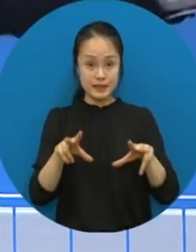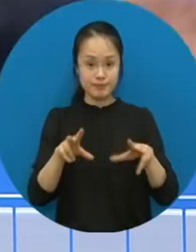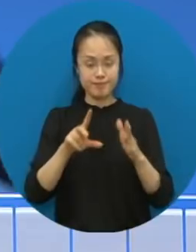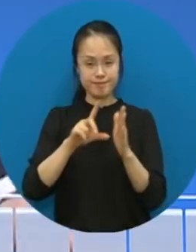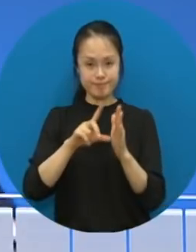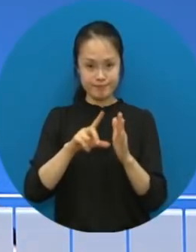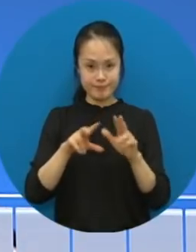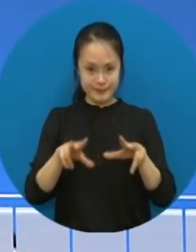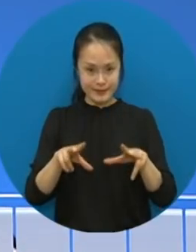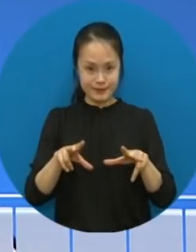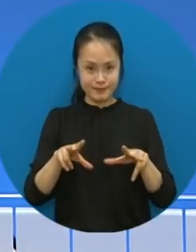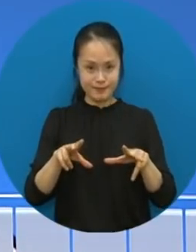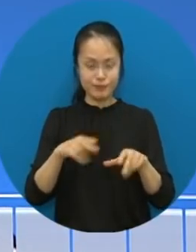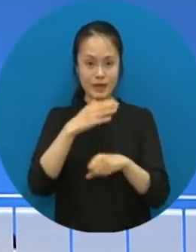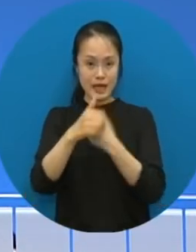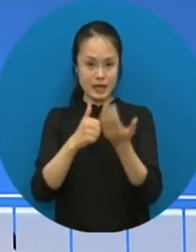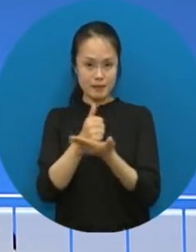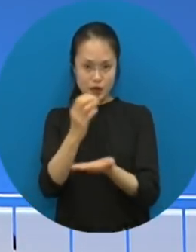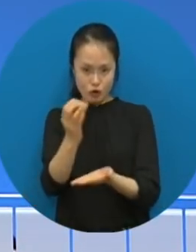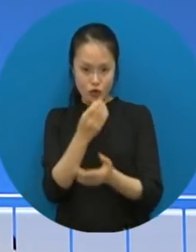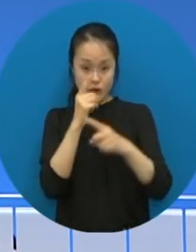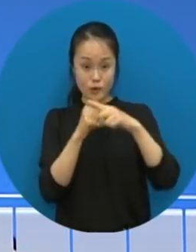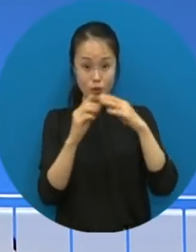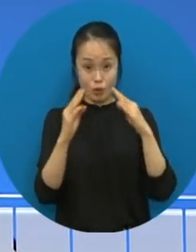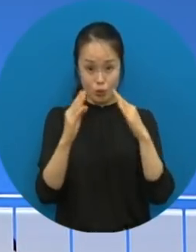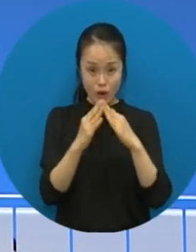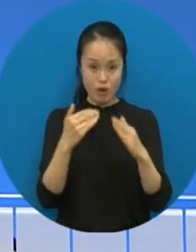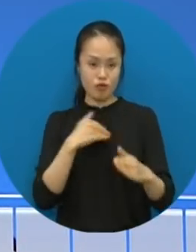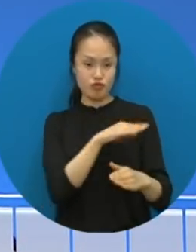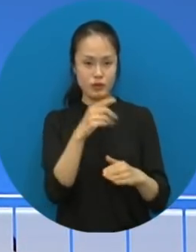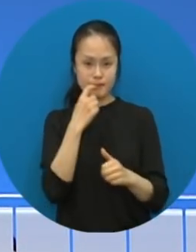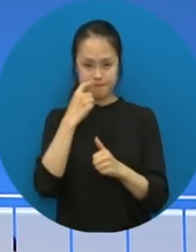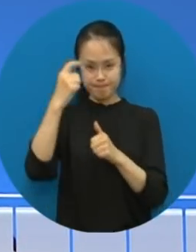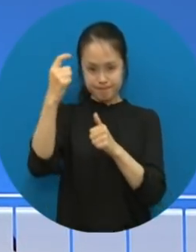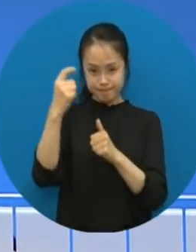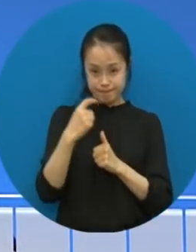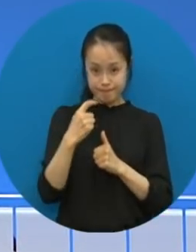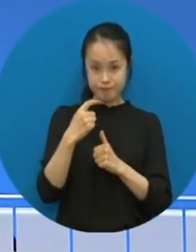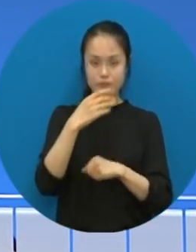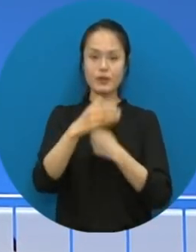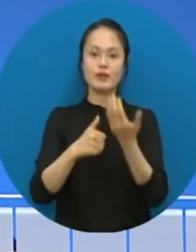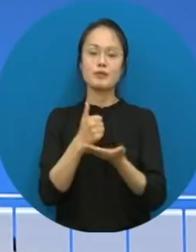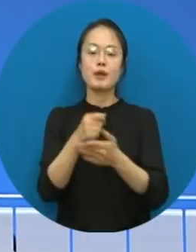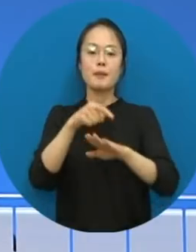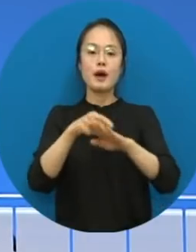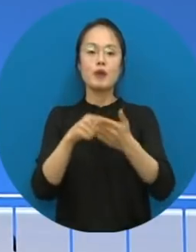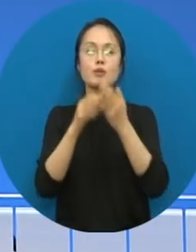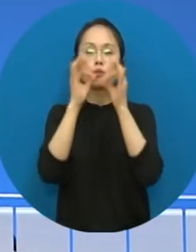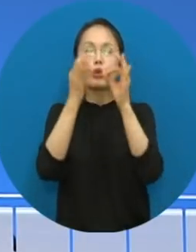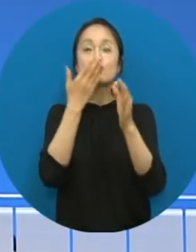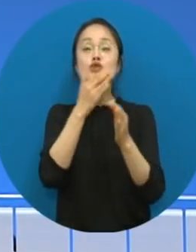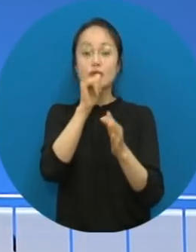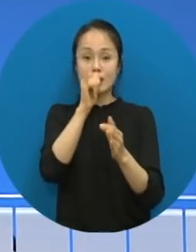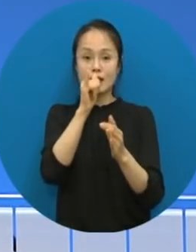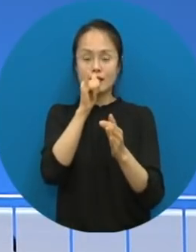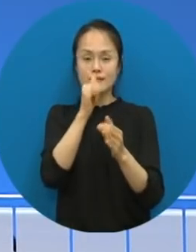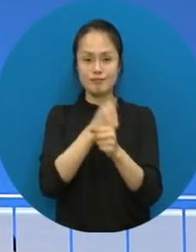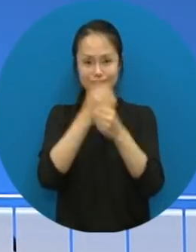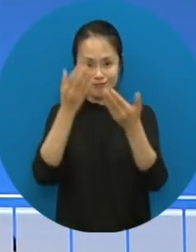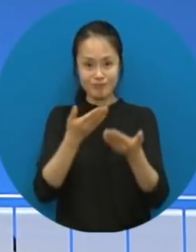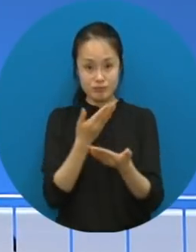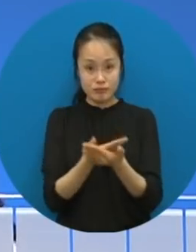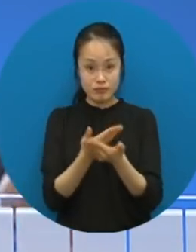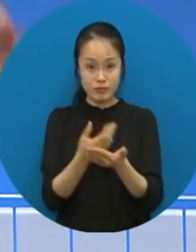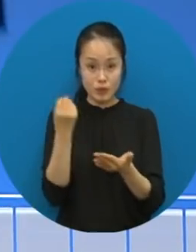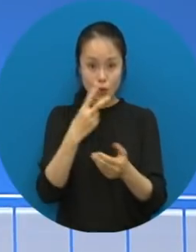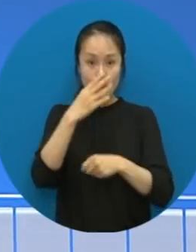하나님께서 하나님의 거룩한 교회들에게 우리에게 명하시는 하나님의 마음을 보게 하여 주시고 하나님이